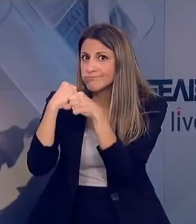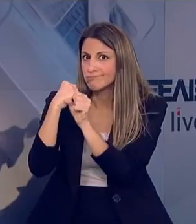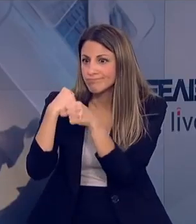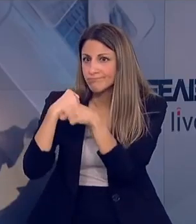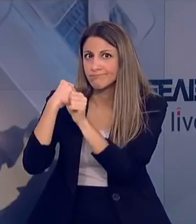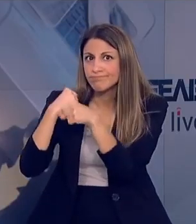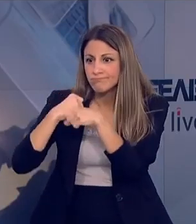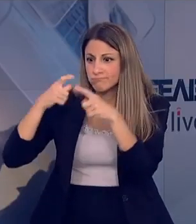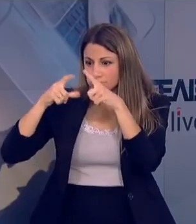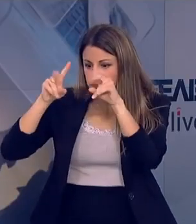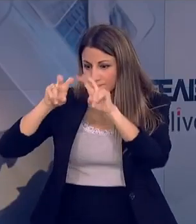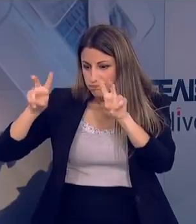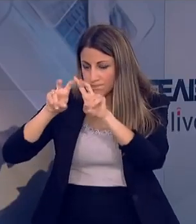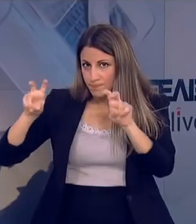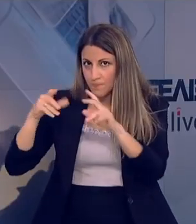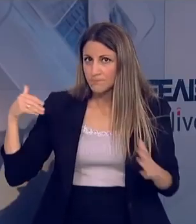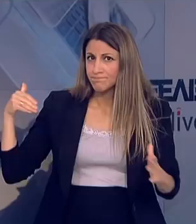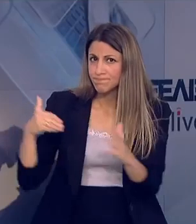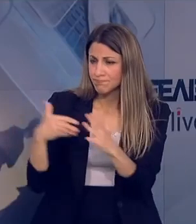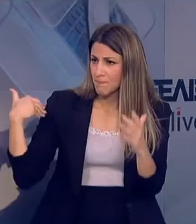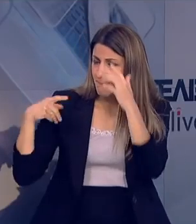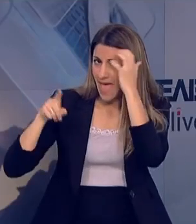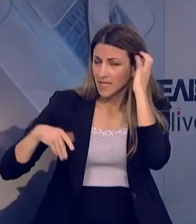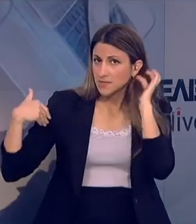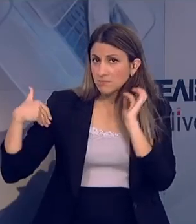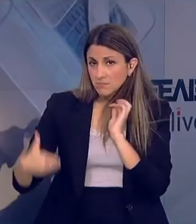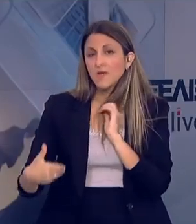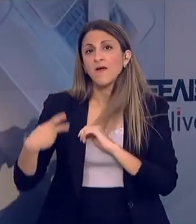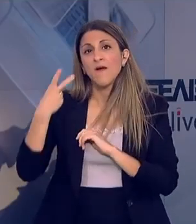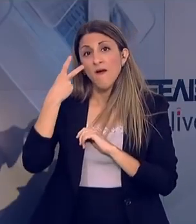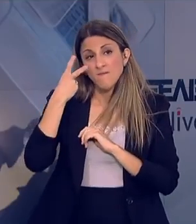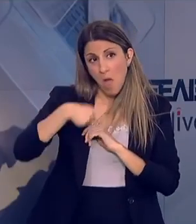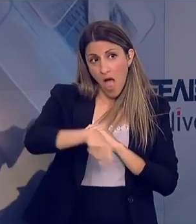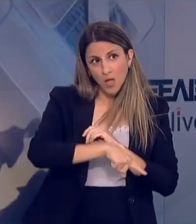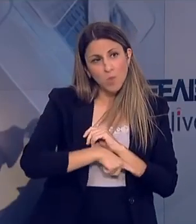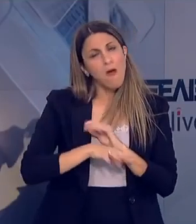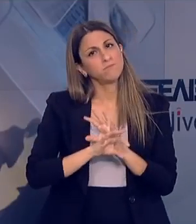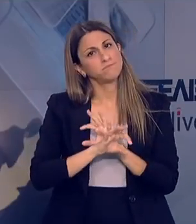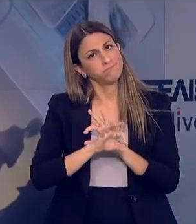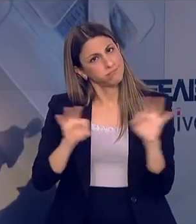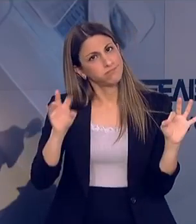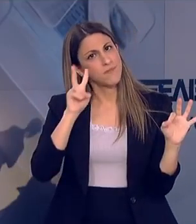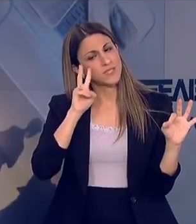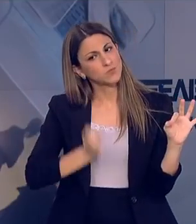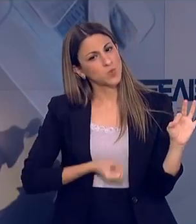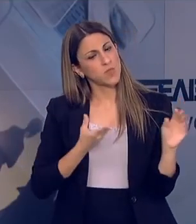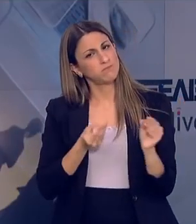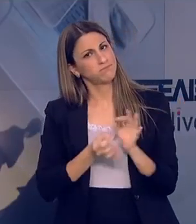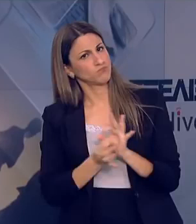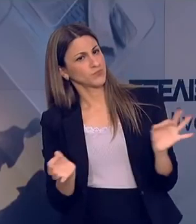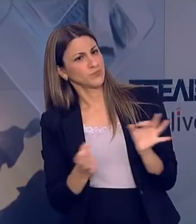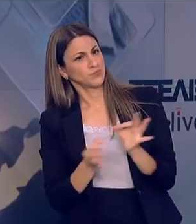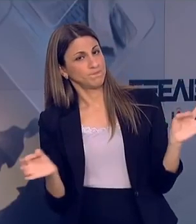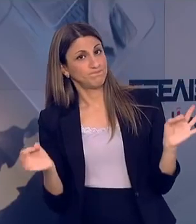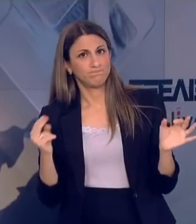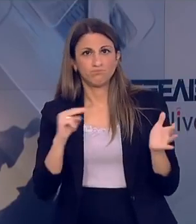δοκιμών. Τις τελευταίες μέρες υπήρξε μια αναμενόμενη χαλάρωση όλων μας. Χρειάζεται προσοχή. Ο Παγκόσμιος